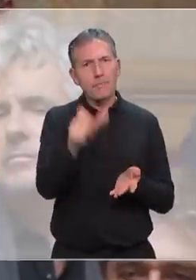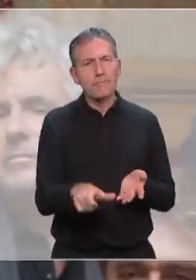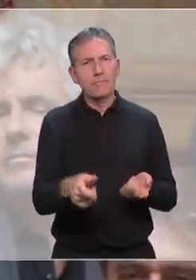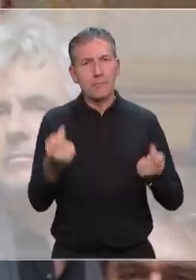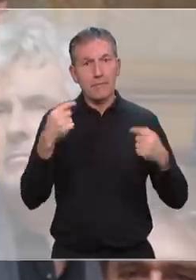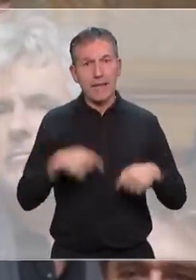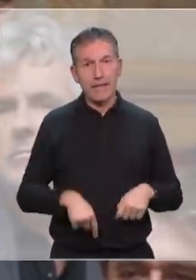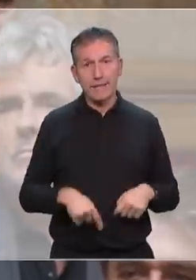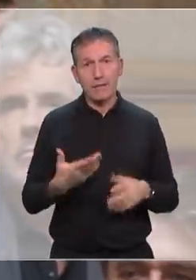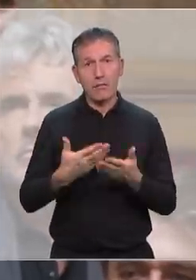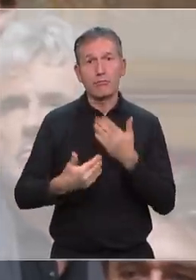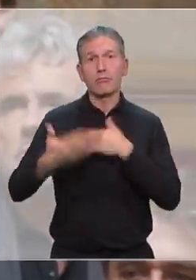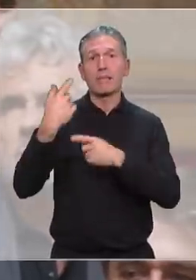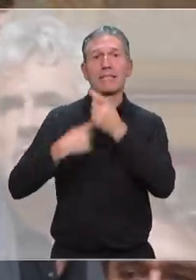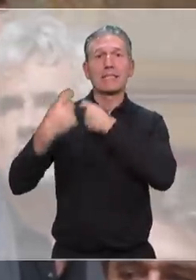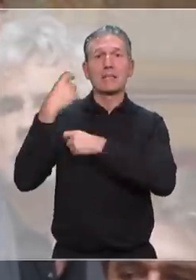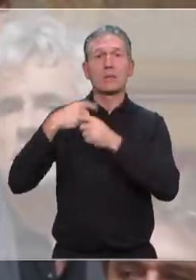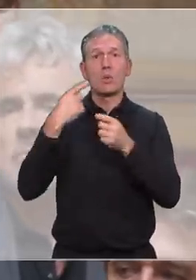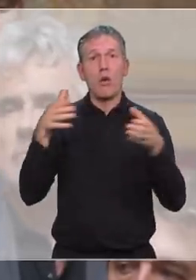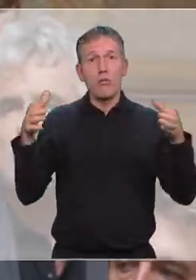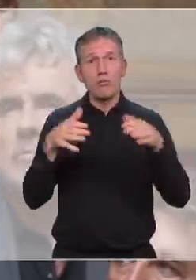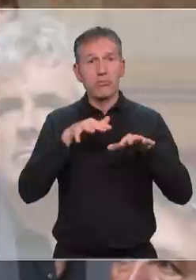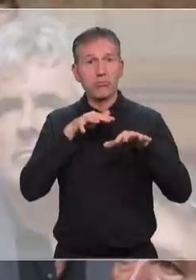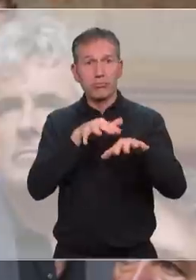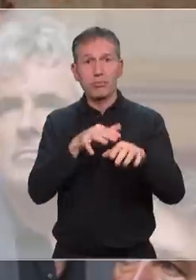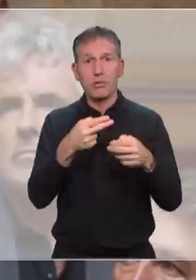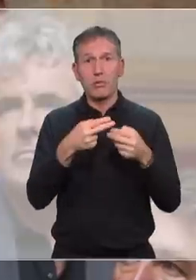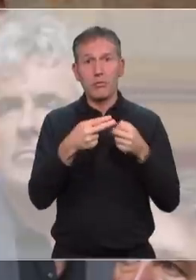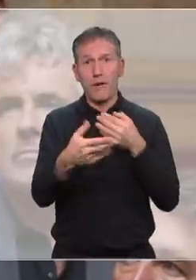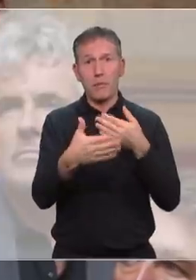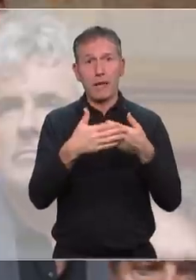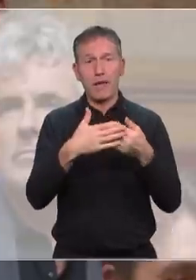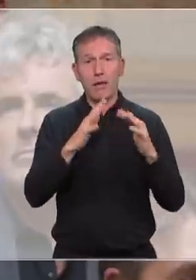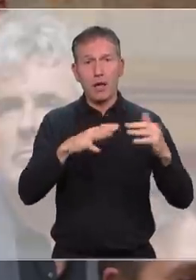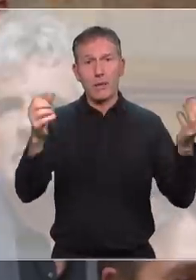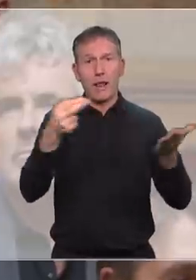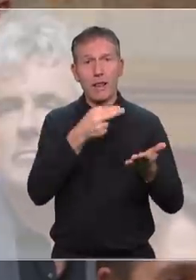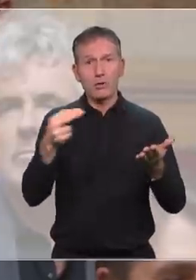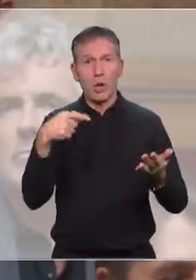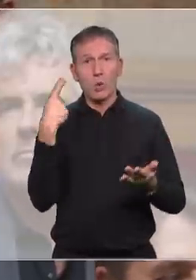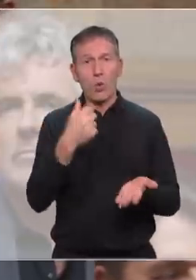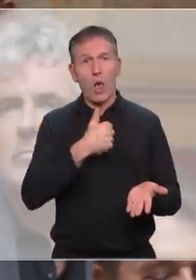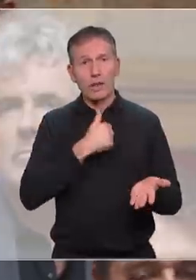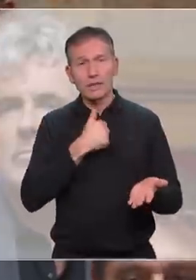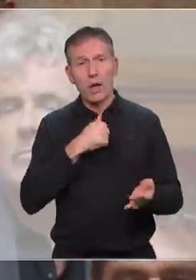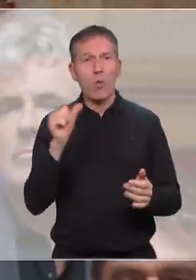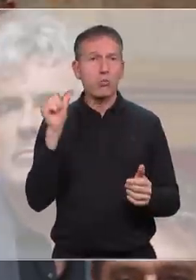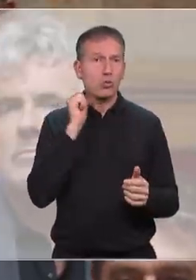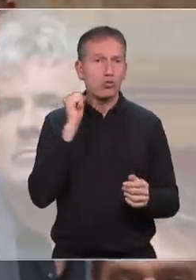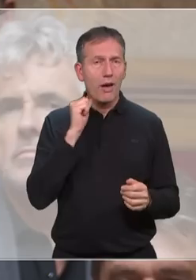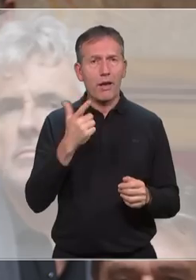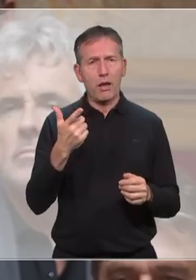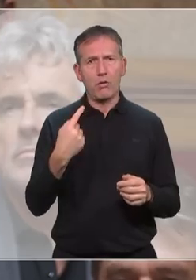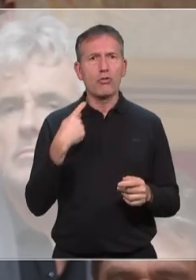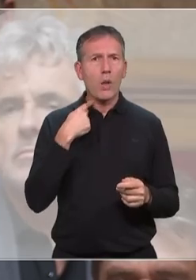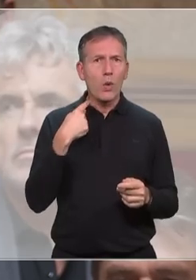un rassemblement historique se tient à proximité de l'Assemblée nationale, organisé à l'initiative des artisans, bouchers, charcutiers. Ils